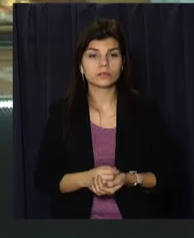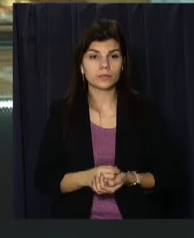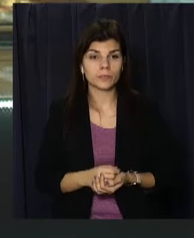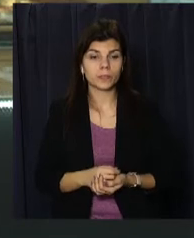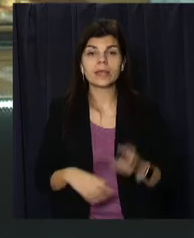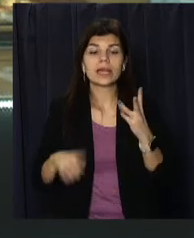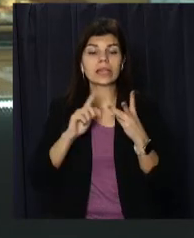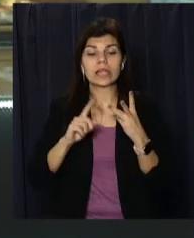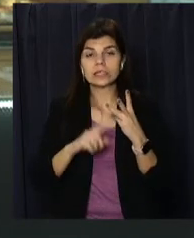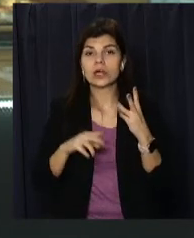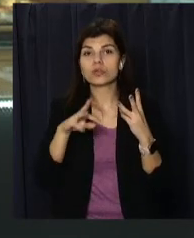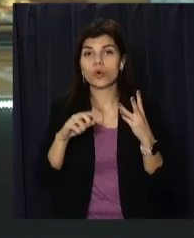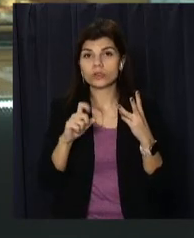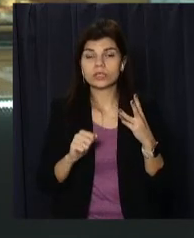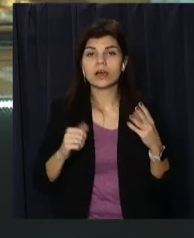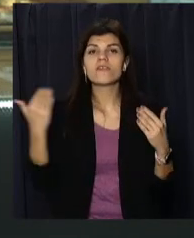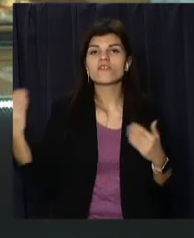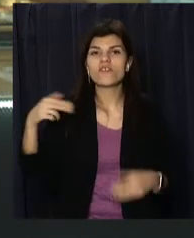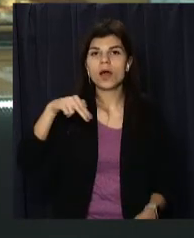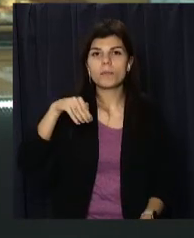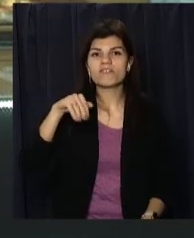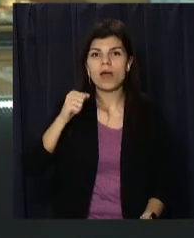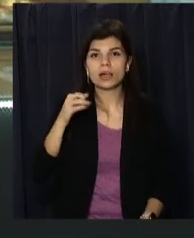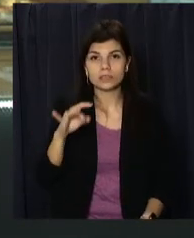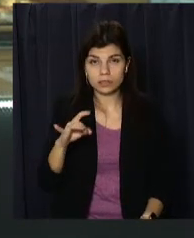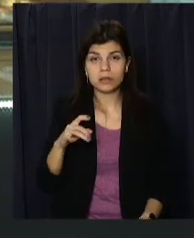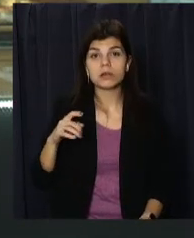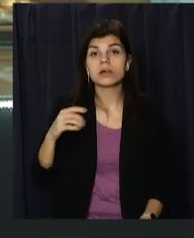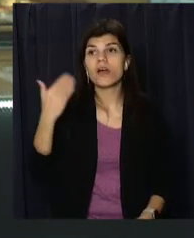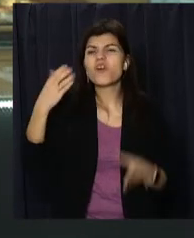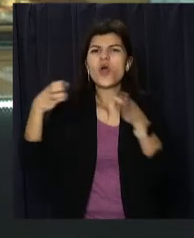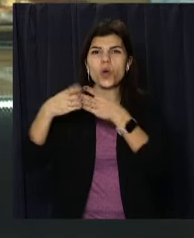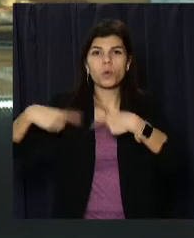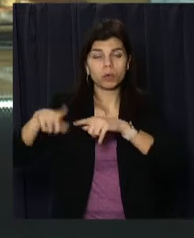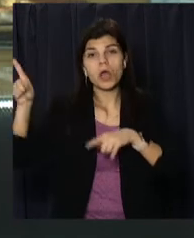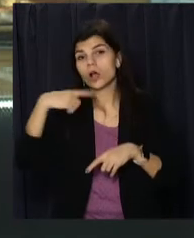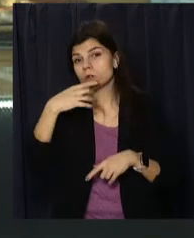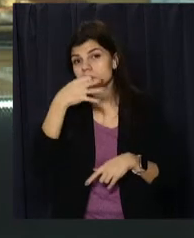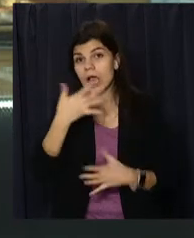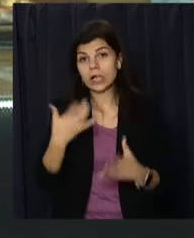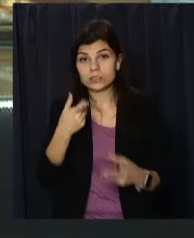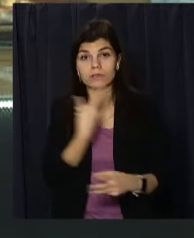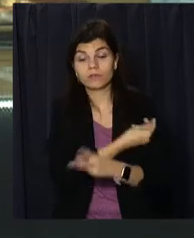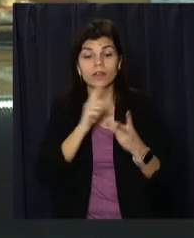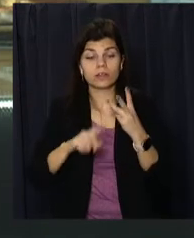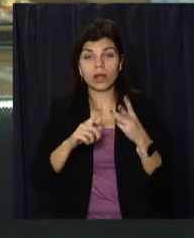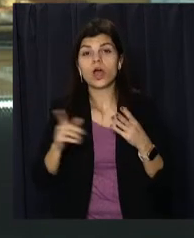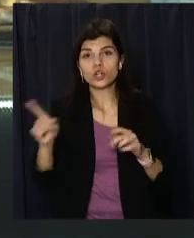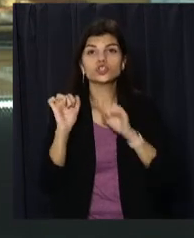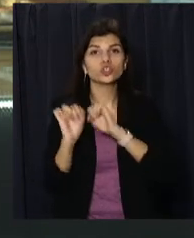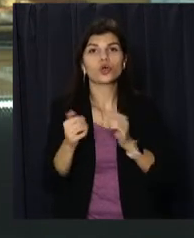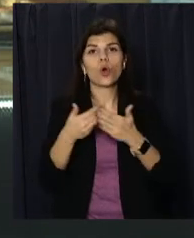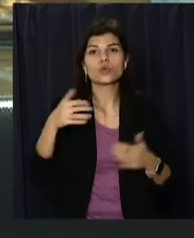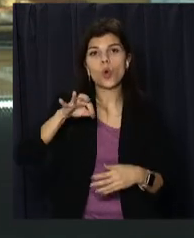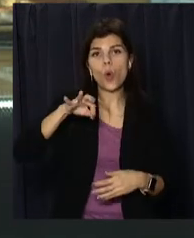Третя доза Pfizer нейтралізує омікрон. У фармкомпанії заявили, що їхня вакцина захищає від нового штаму коронавірусу,